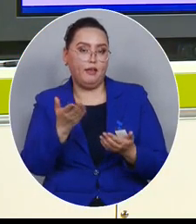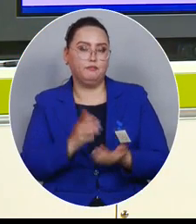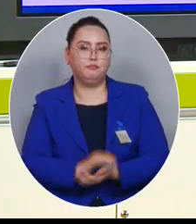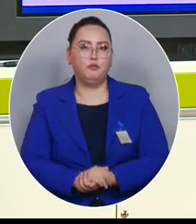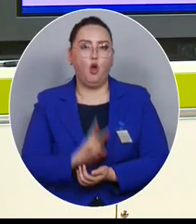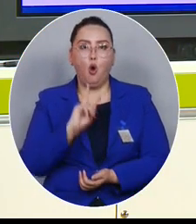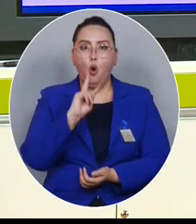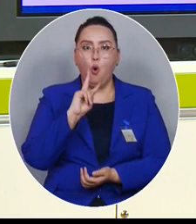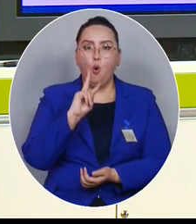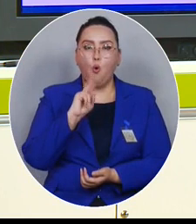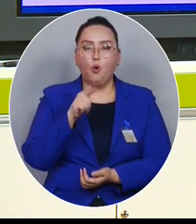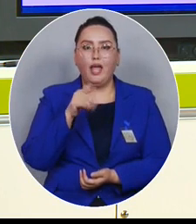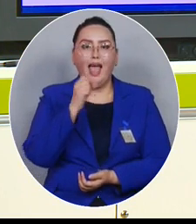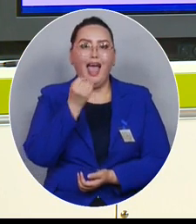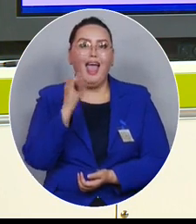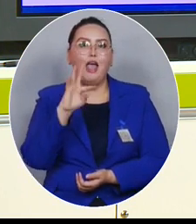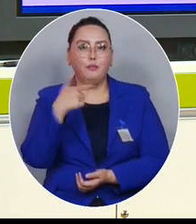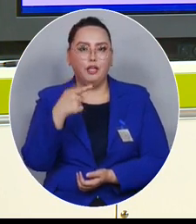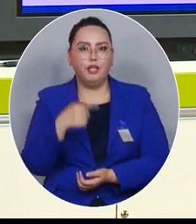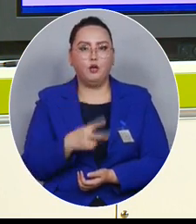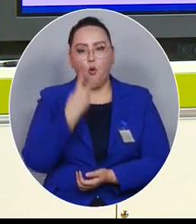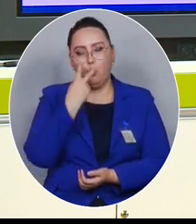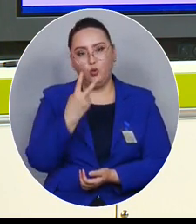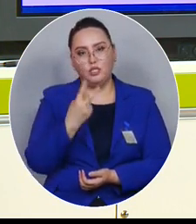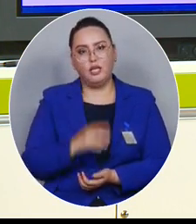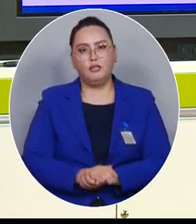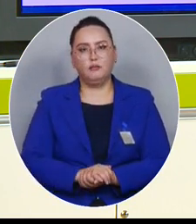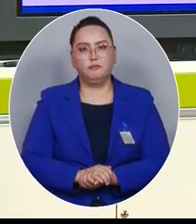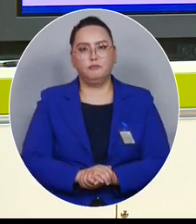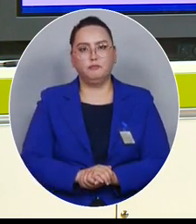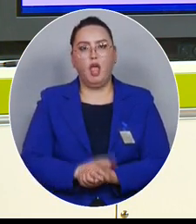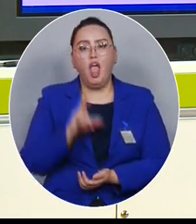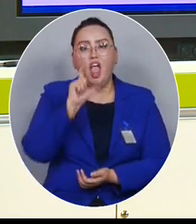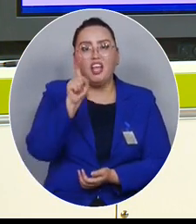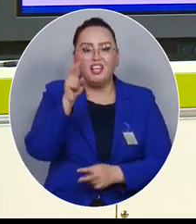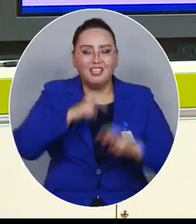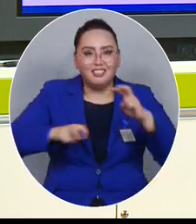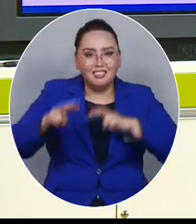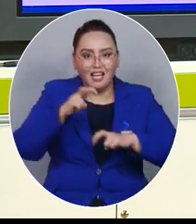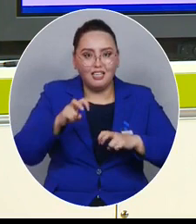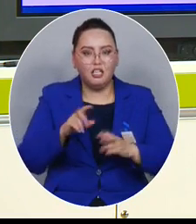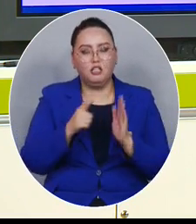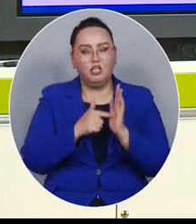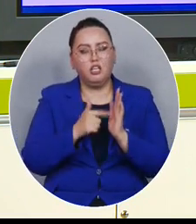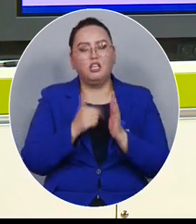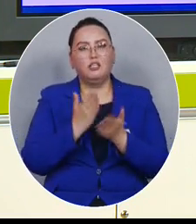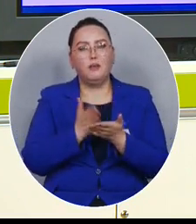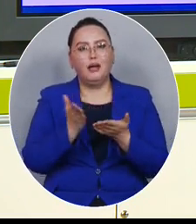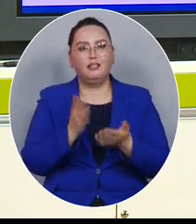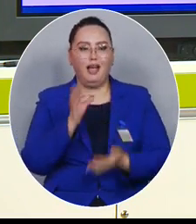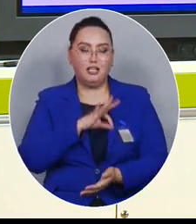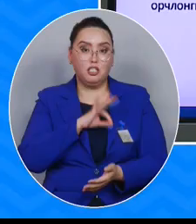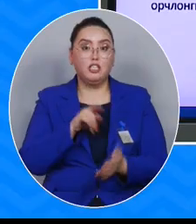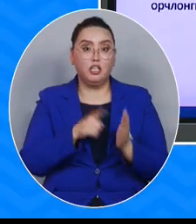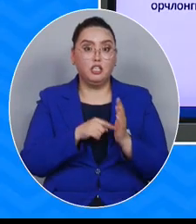өгүсэй аймгээг өзээд орхэдэг. Дэхтээ тэр өгүсэй аймгээг мэдлэгээ биднар эхэг задлэн шинэжлээх, эхэй өнцэн шинэжээг ноталч батлэхтаа бас ашигэл